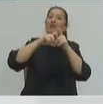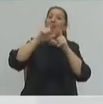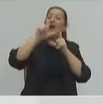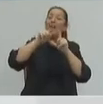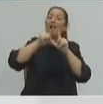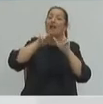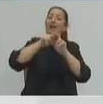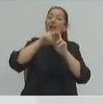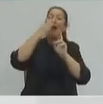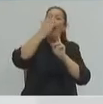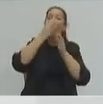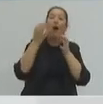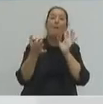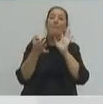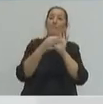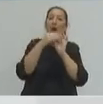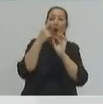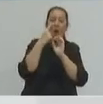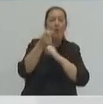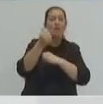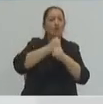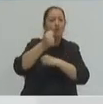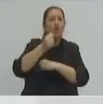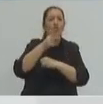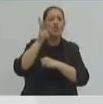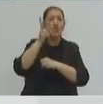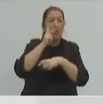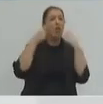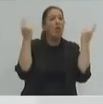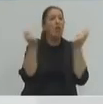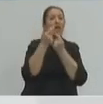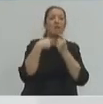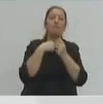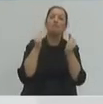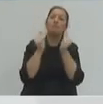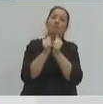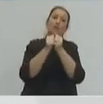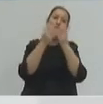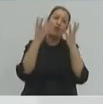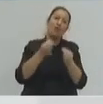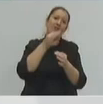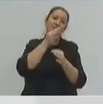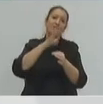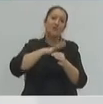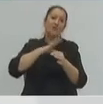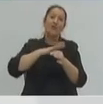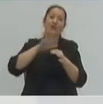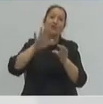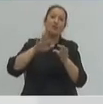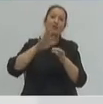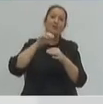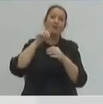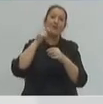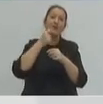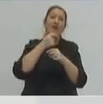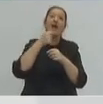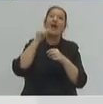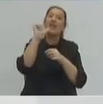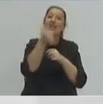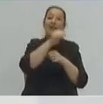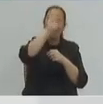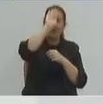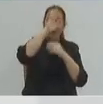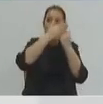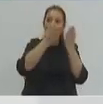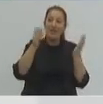mücadelesinin sonuna kadar yanlarında olduğumuzu da ifade etmek istiyorum. Aziz İstanbullular, değerli meclis